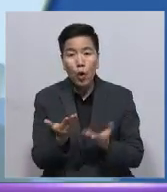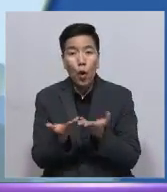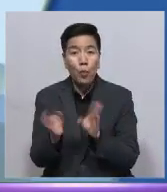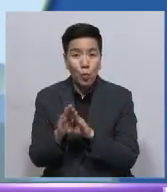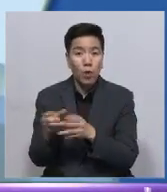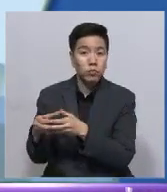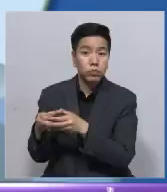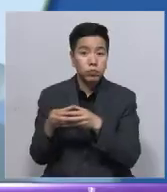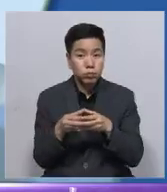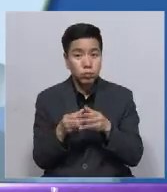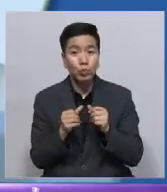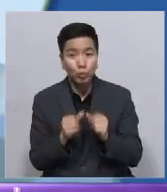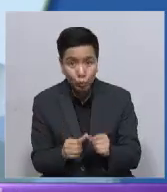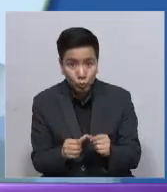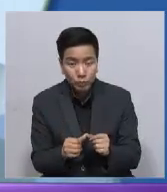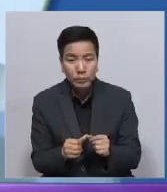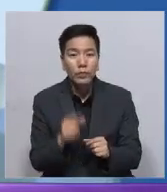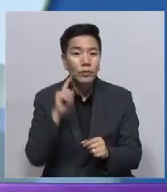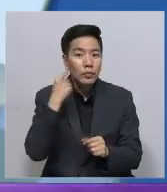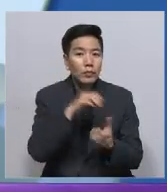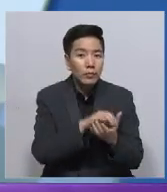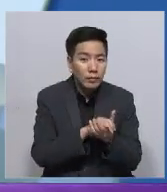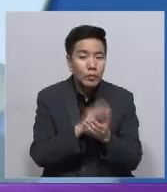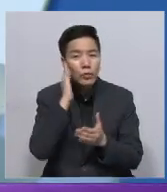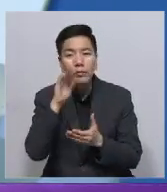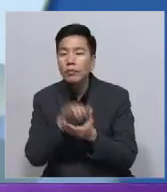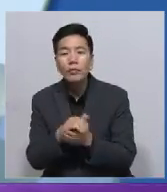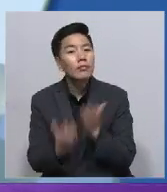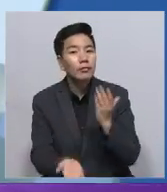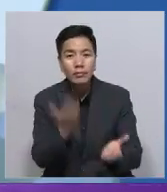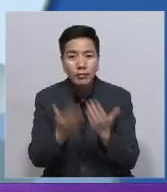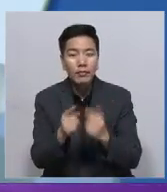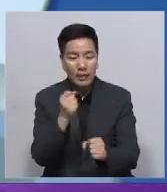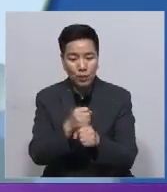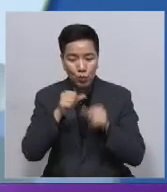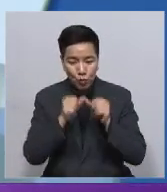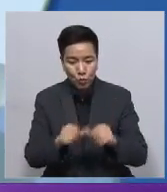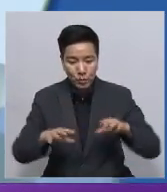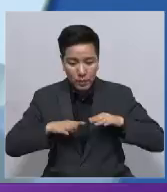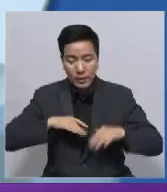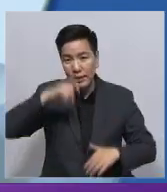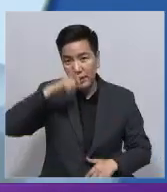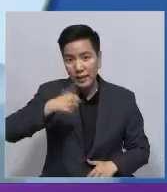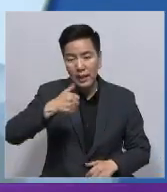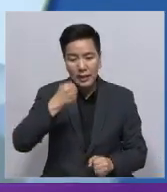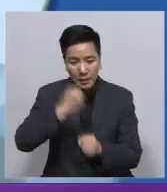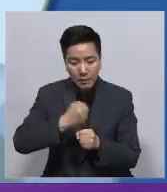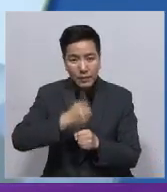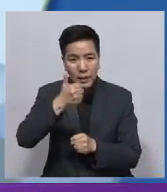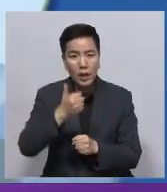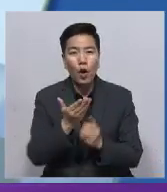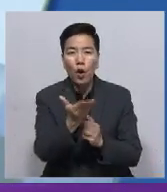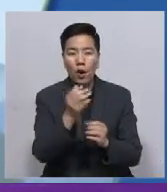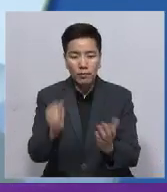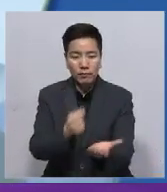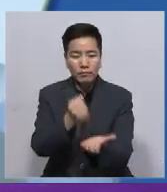ครัวเข้ามาอยู่ด้วยนะคะภรรยาหรือสามีสามารถที่จะพำนักในประเทศไทยได้และทำงานได้โดยไม่ต้อง